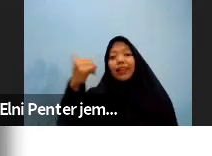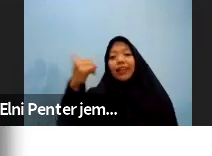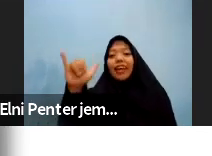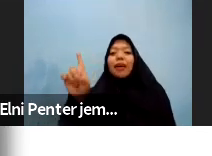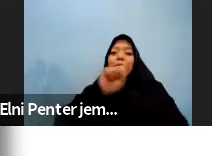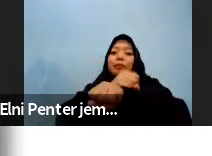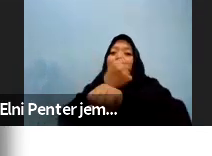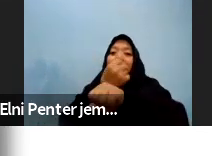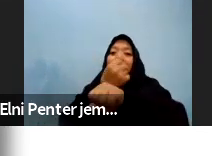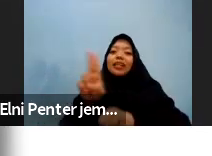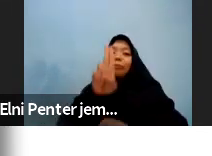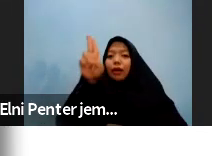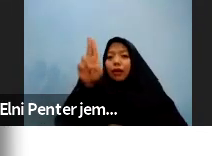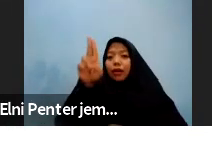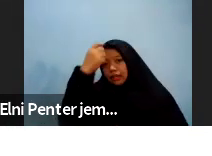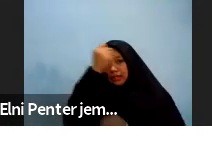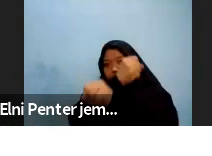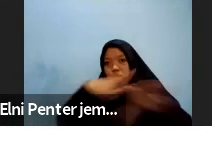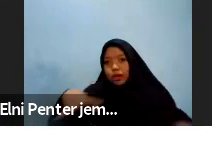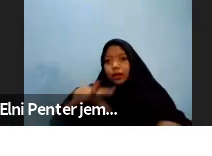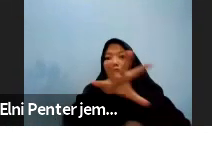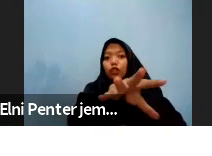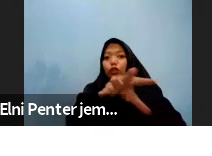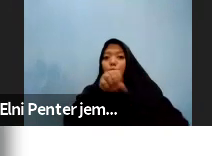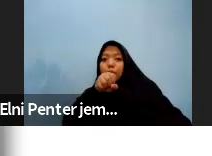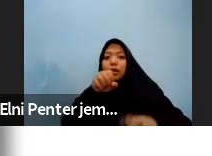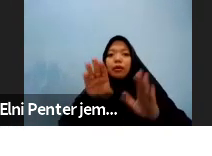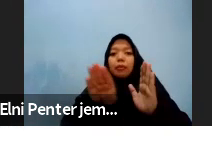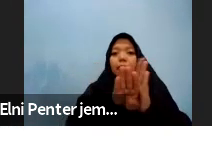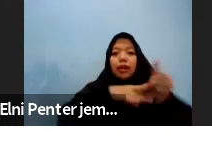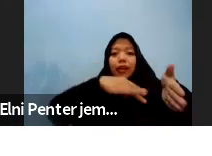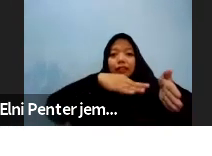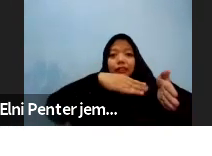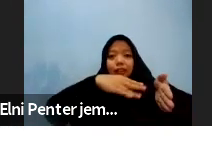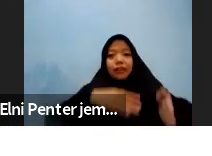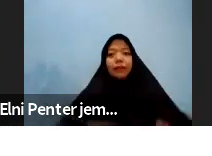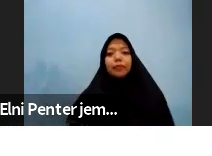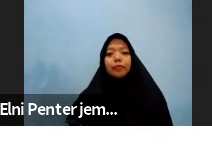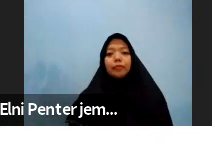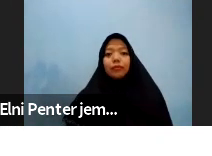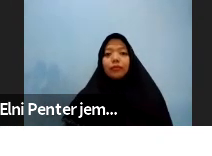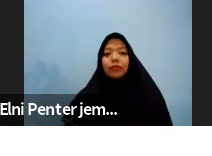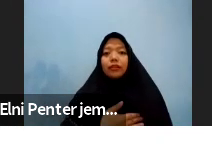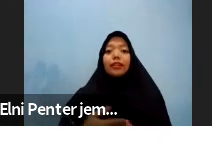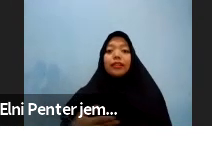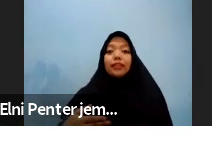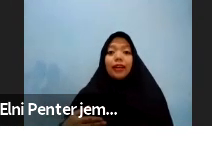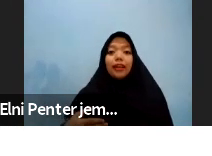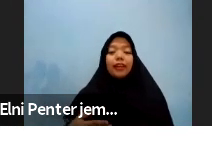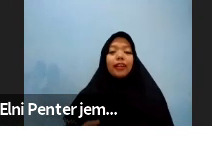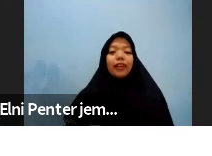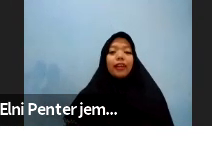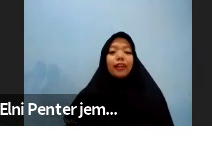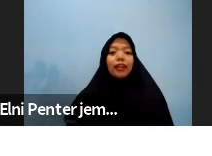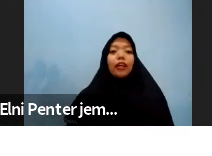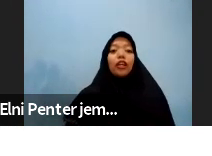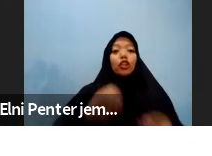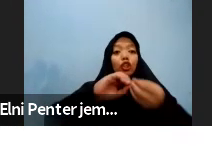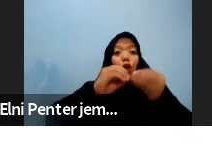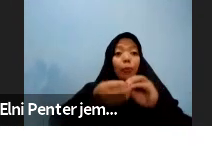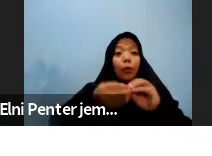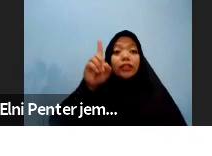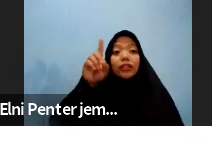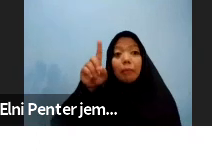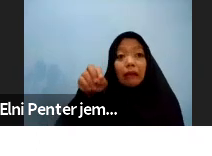sumber belajar Nah dan saya kasih garis bawah ini yang nomor 11 bukan ini yang